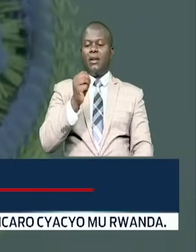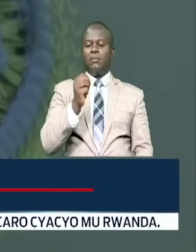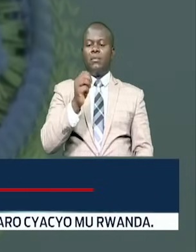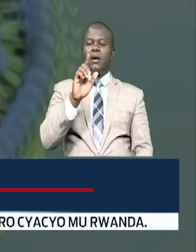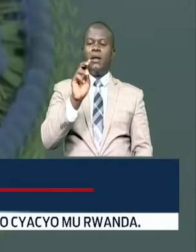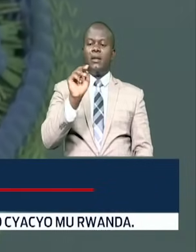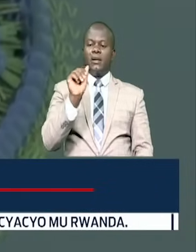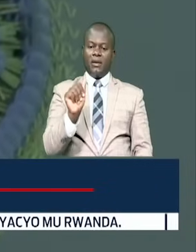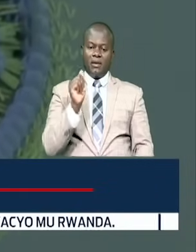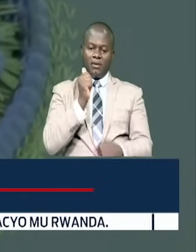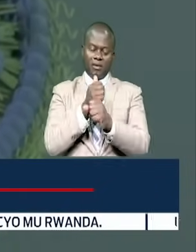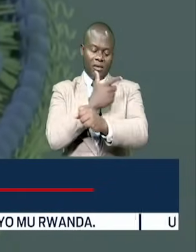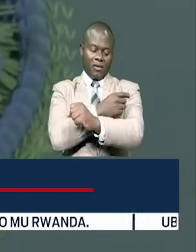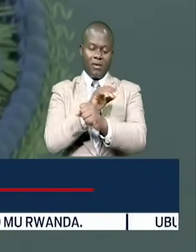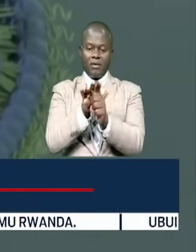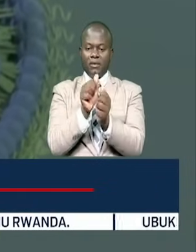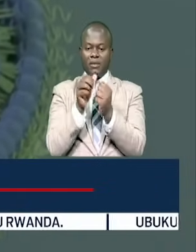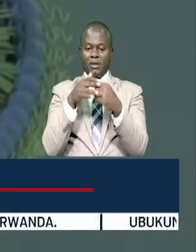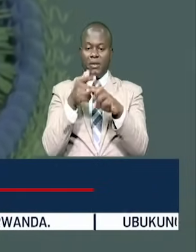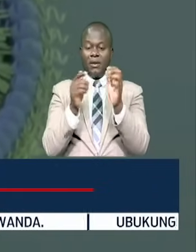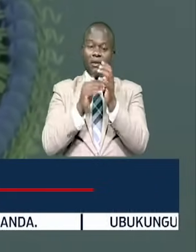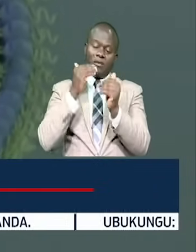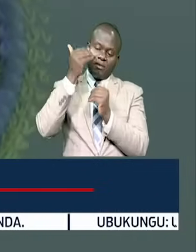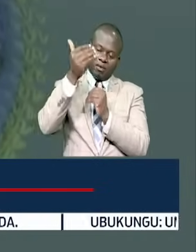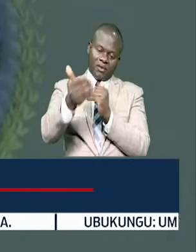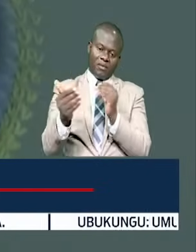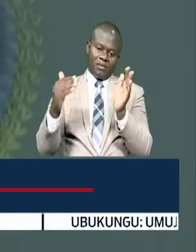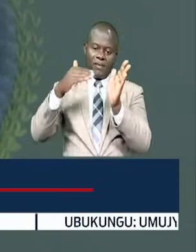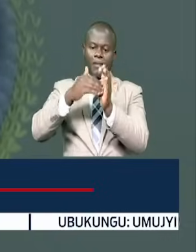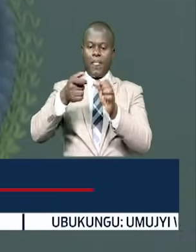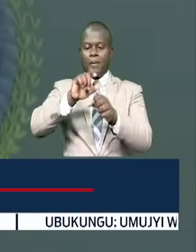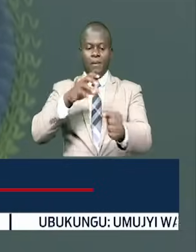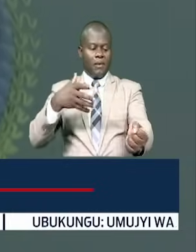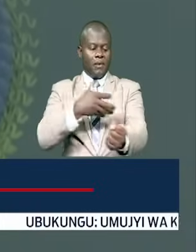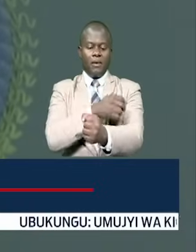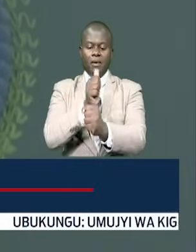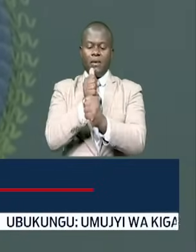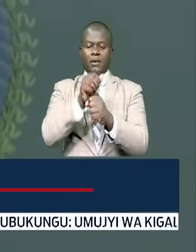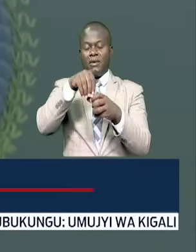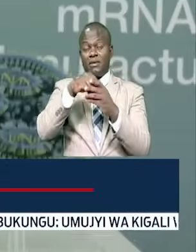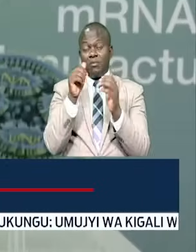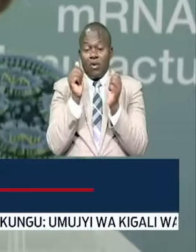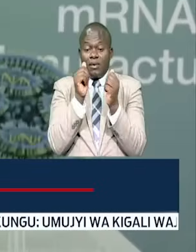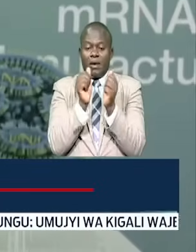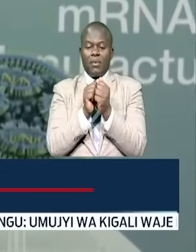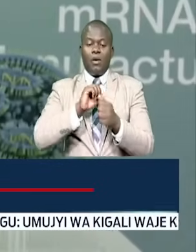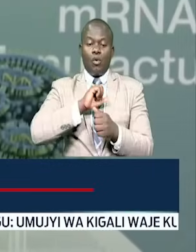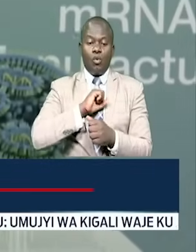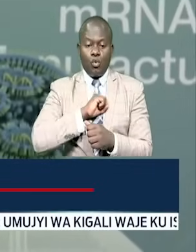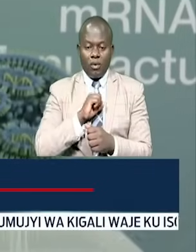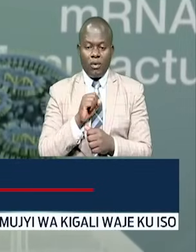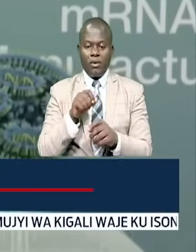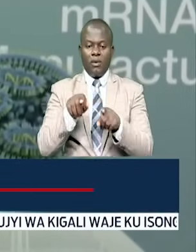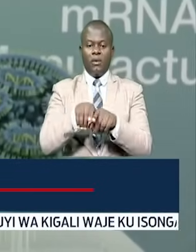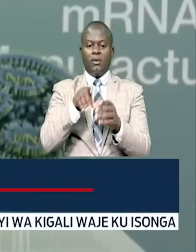ruzatangira rukora inkingo za COVID-19 ndetse na nyuma rukazongererwa ubundi bushobozi bwo gukora inkingo zirimo n'iza malaria n'igituntu, nk'uko